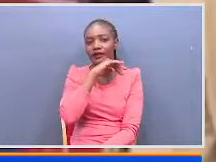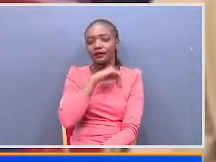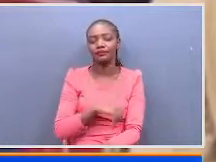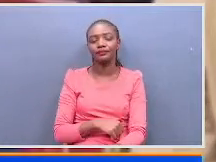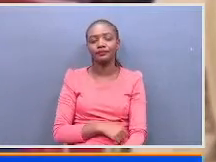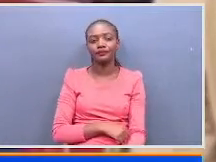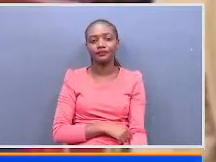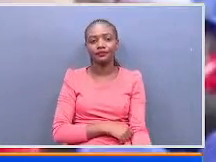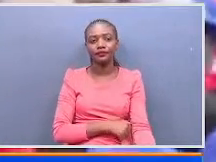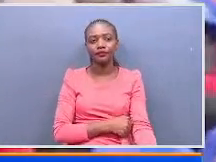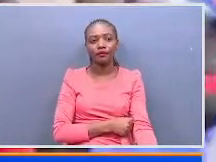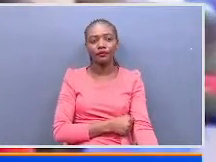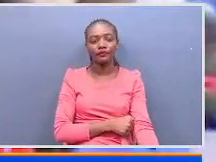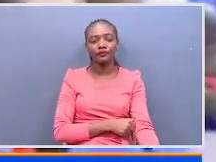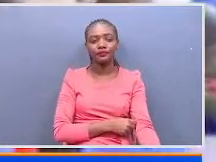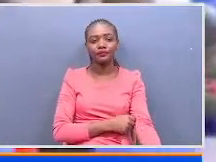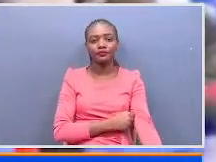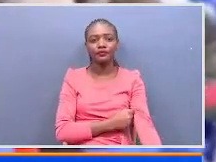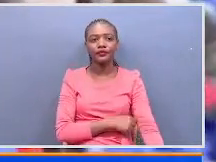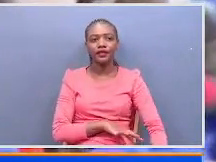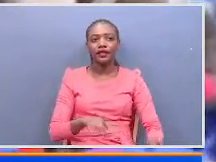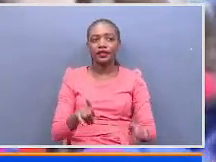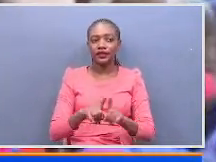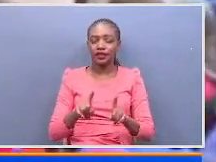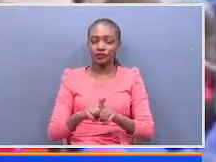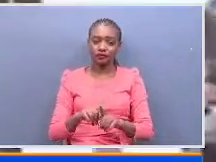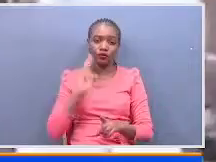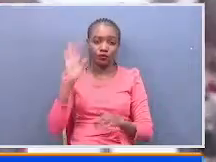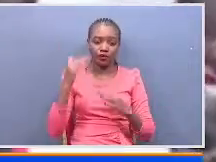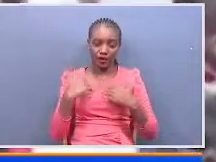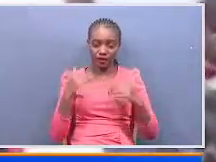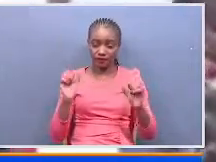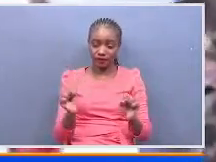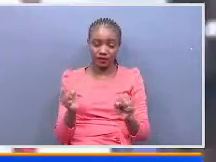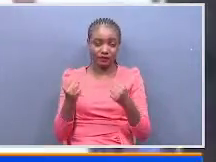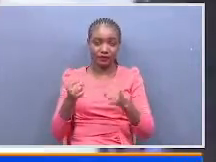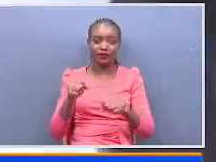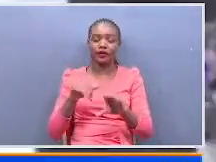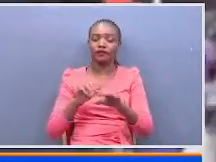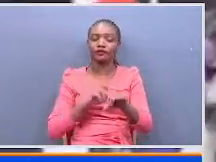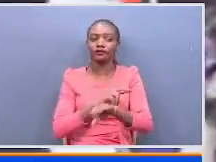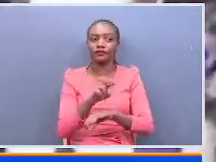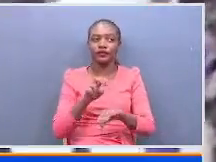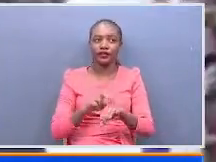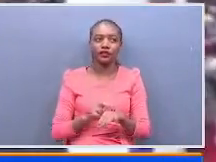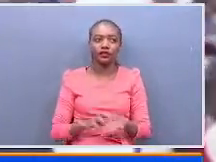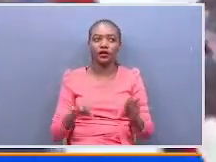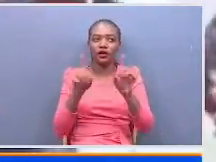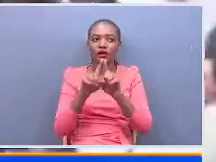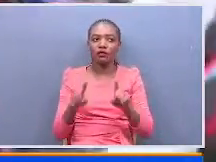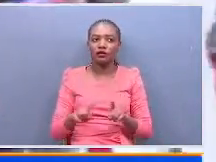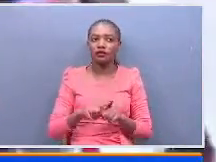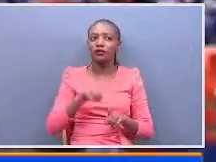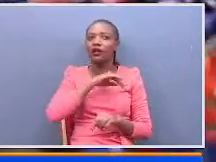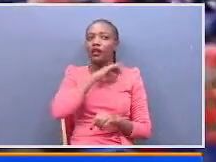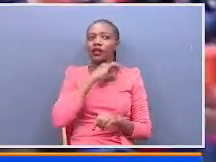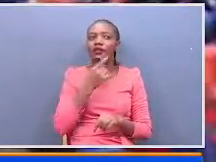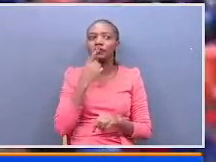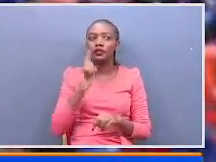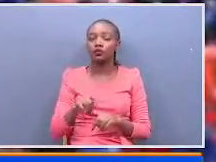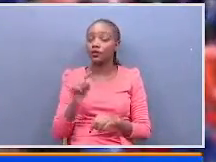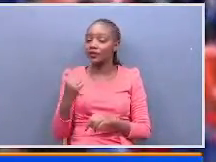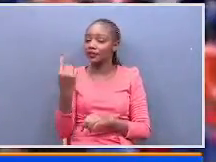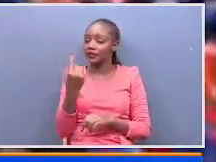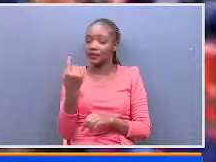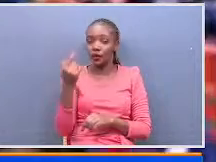usukani kwa nchi yetu. Analeta ukombozi. Odinga said Azimio la Umoja One Kenya was the only outfit